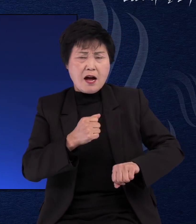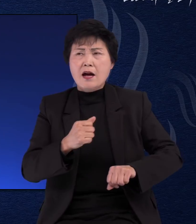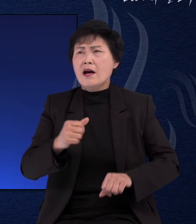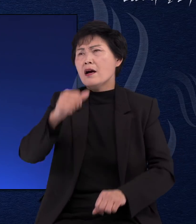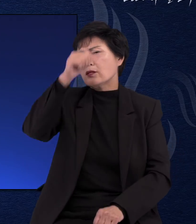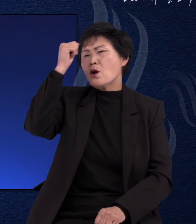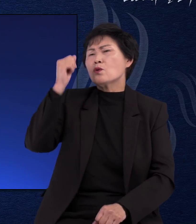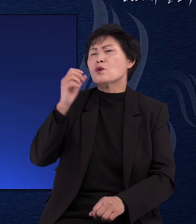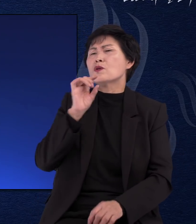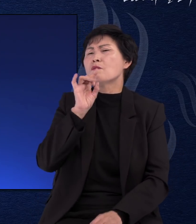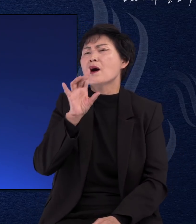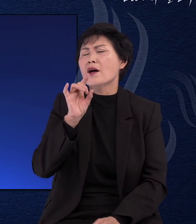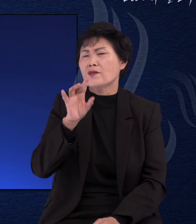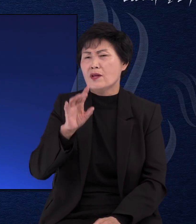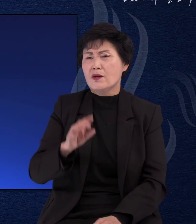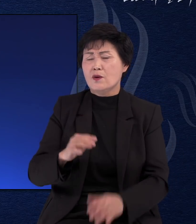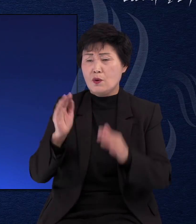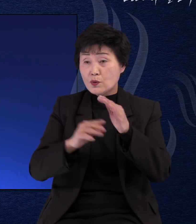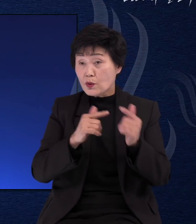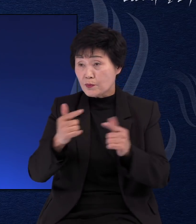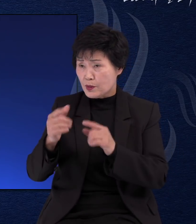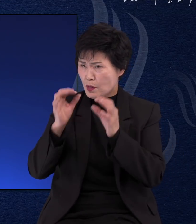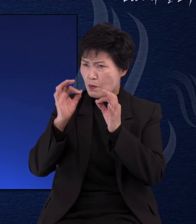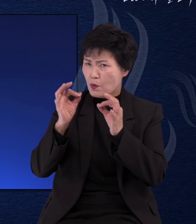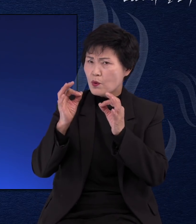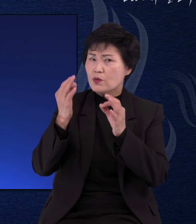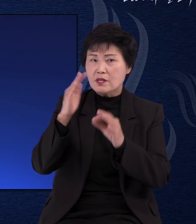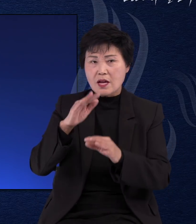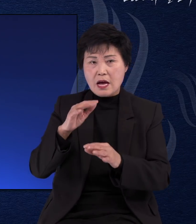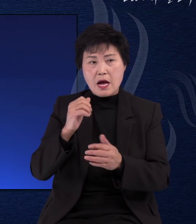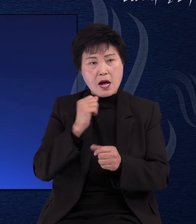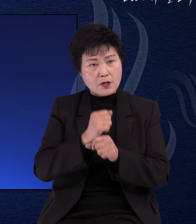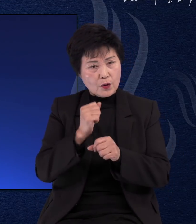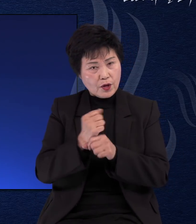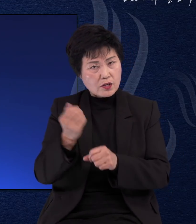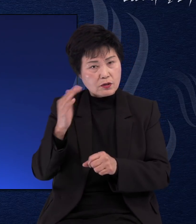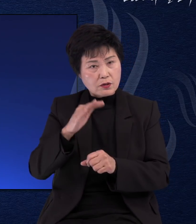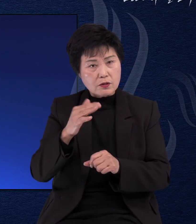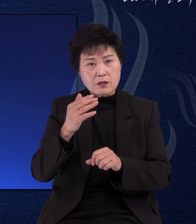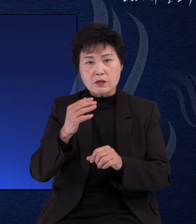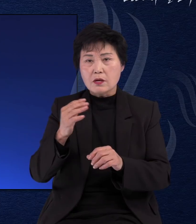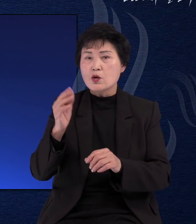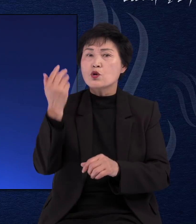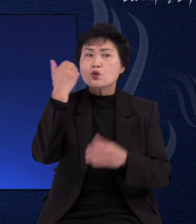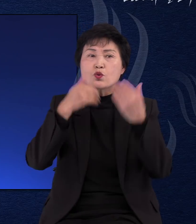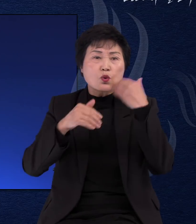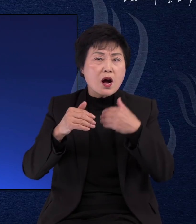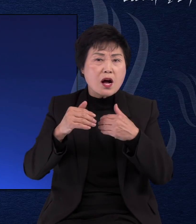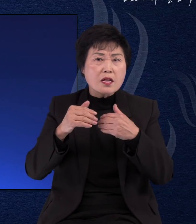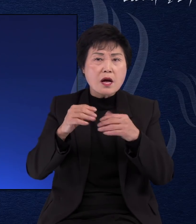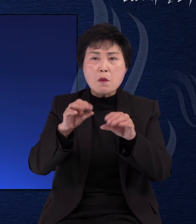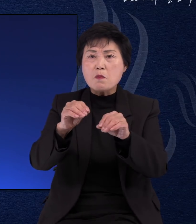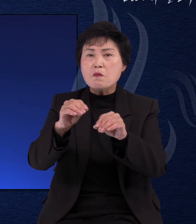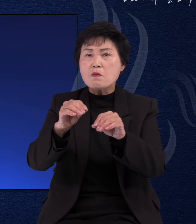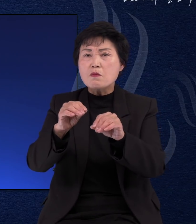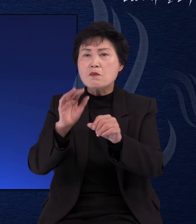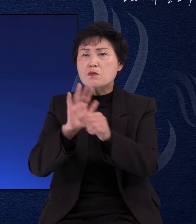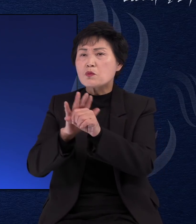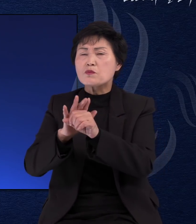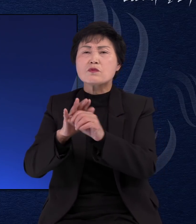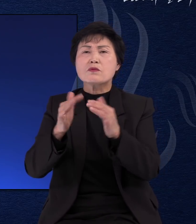하고 성도님들 보는데 당황해서 그런지 말리는 사람이 한 명도 없었습니다. 갑자기 이거